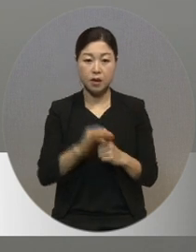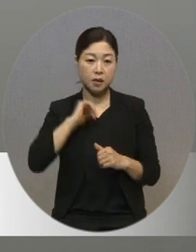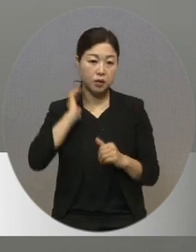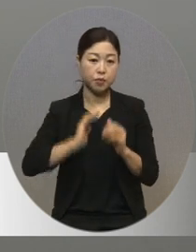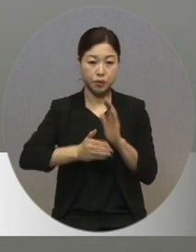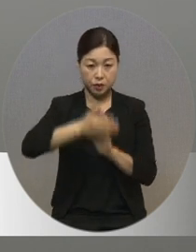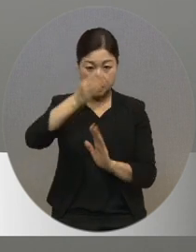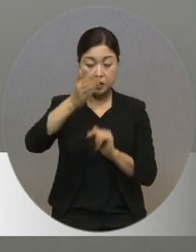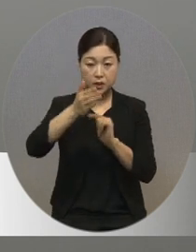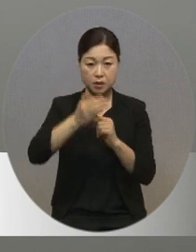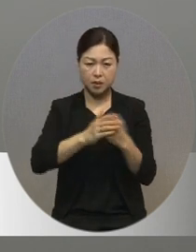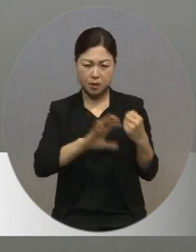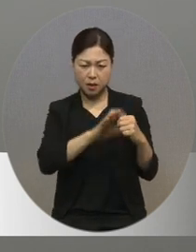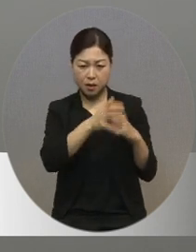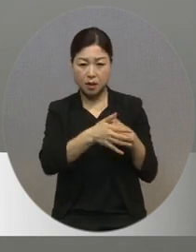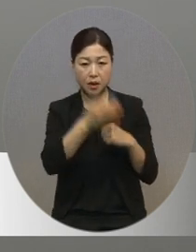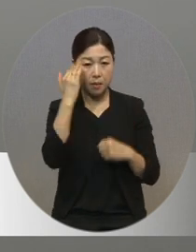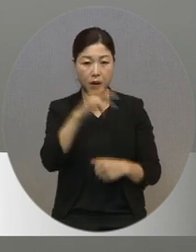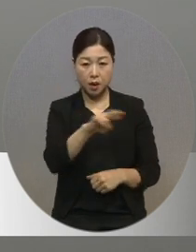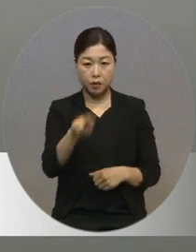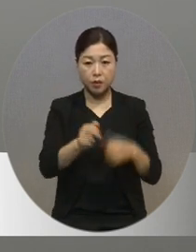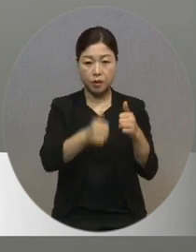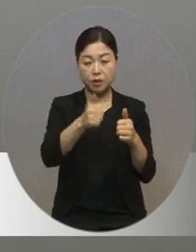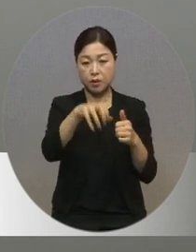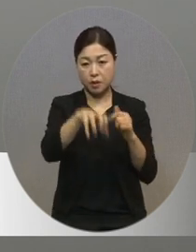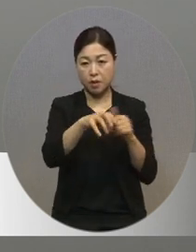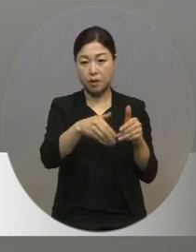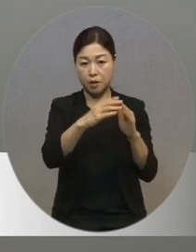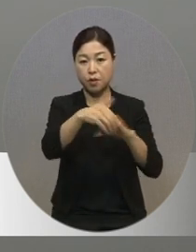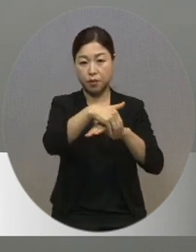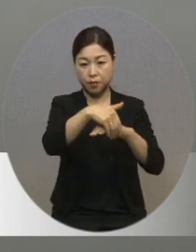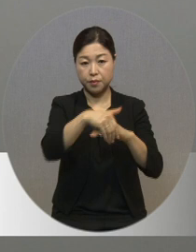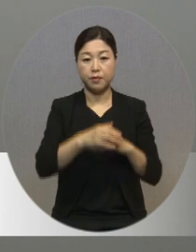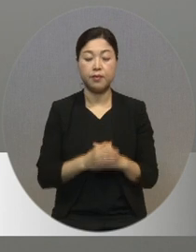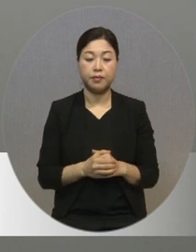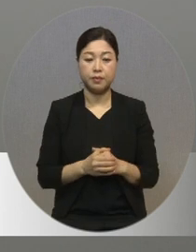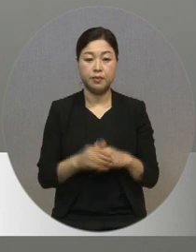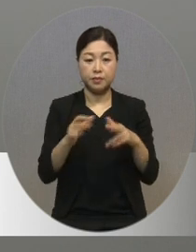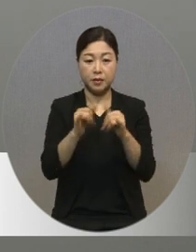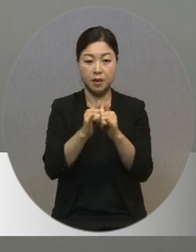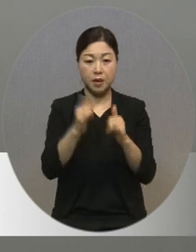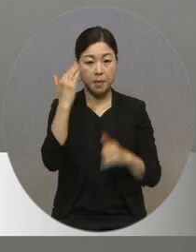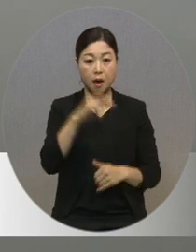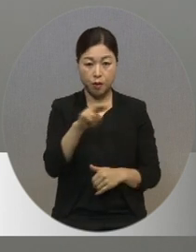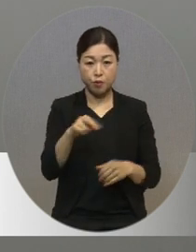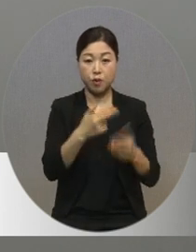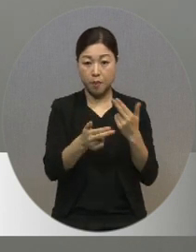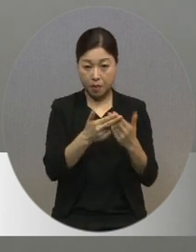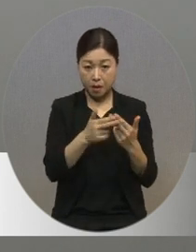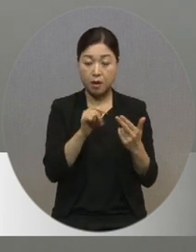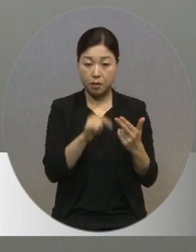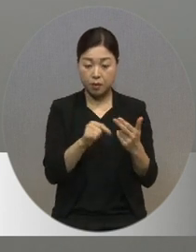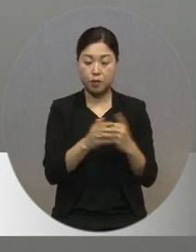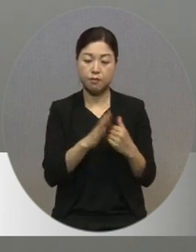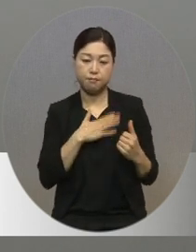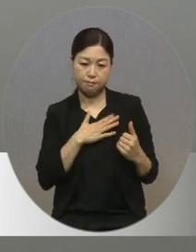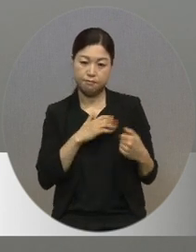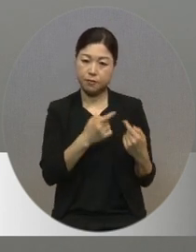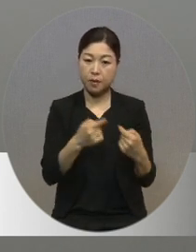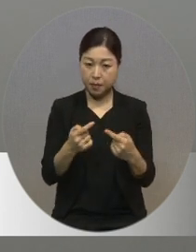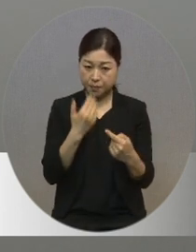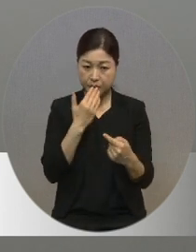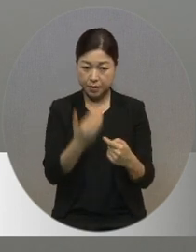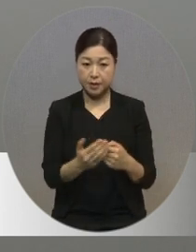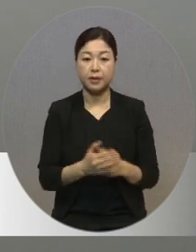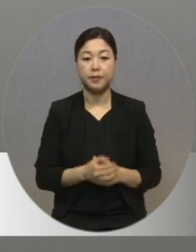조만간 그 세계 바둑 경기장이 들어오게 됩니다. 우리 장애인 바둑협회도 역시 그 일원으로 같이 참여를 하면서